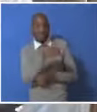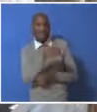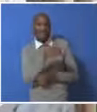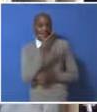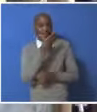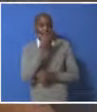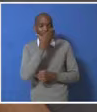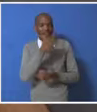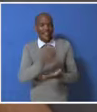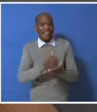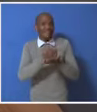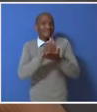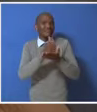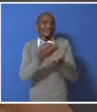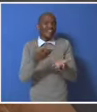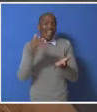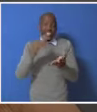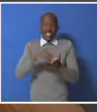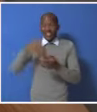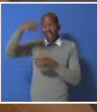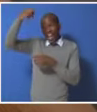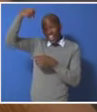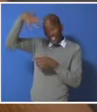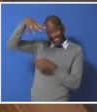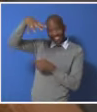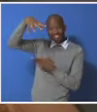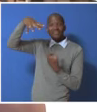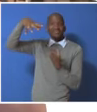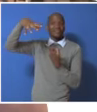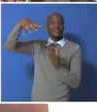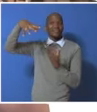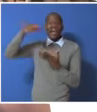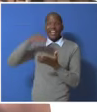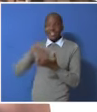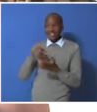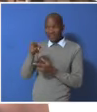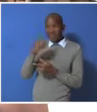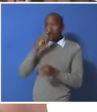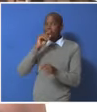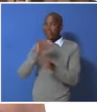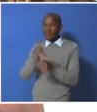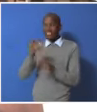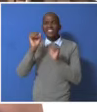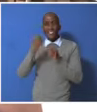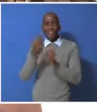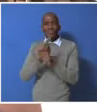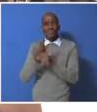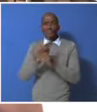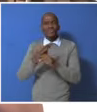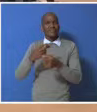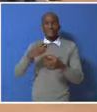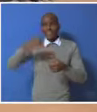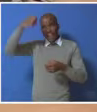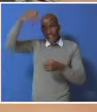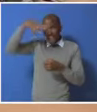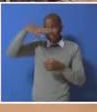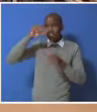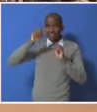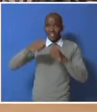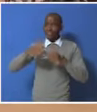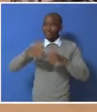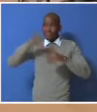dikokwanyana re be re dirisa le go tshuba light-e mme ebile ba ntse ba ntshepisa gore le mo di-light-eng re kgona gore re